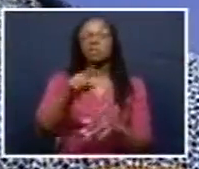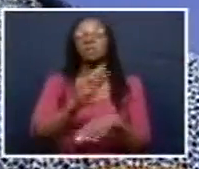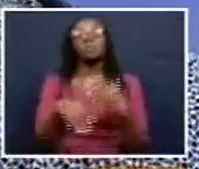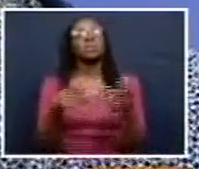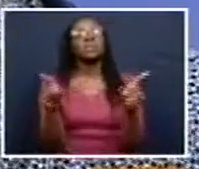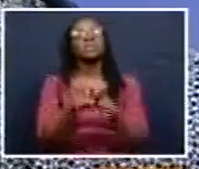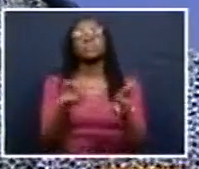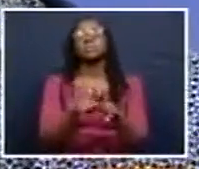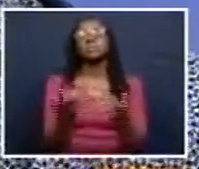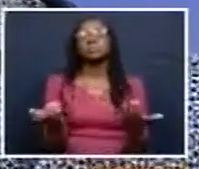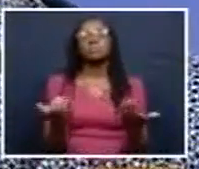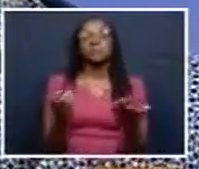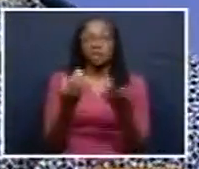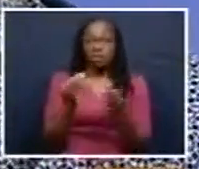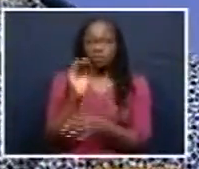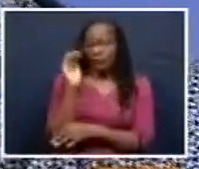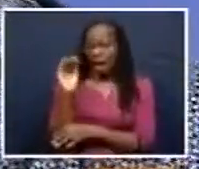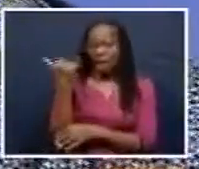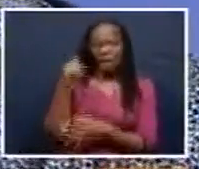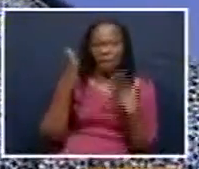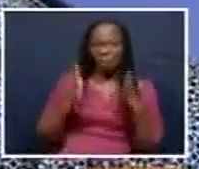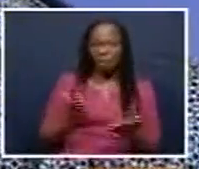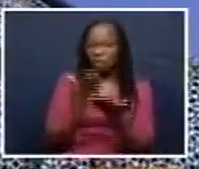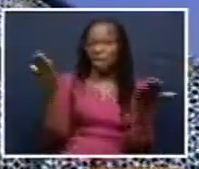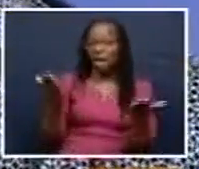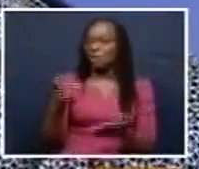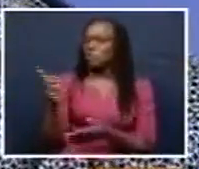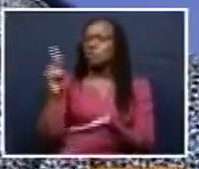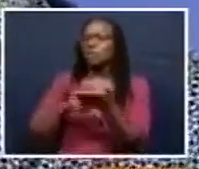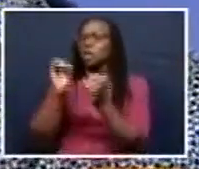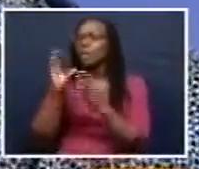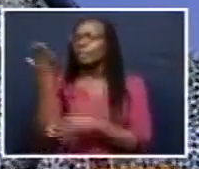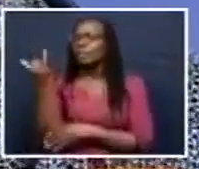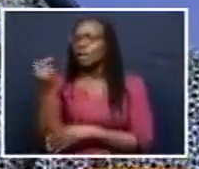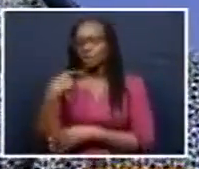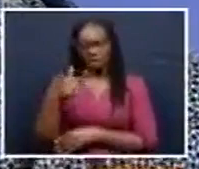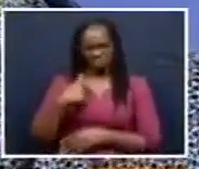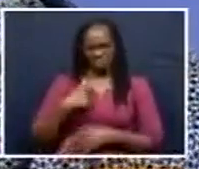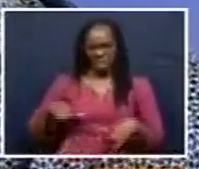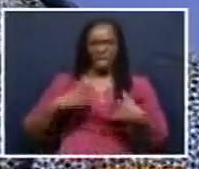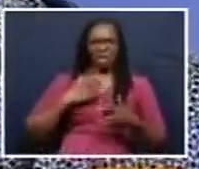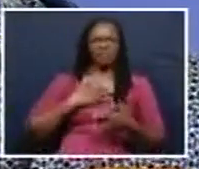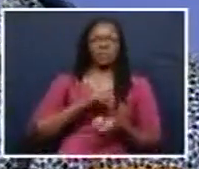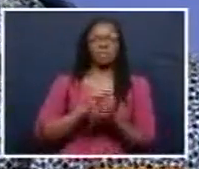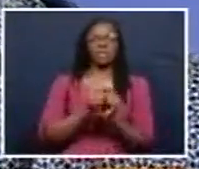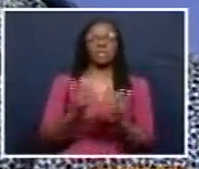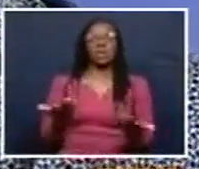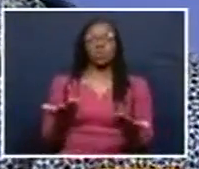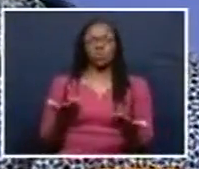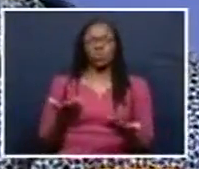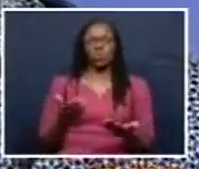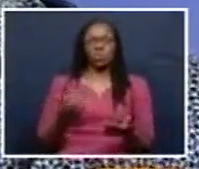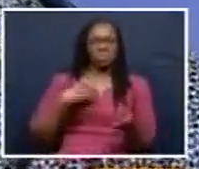So ukimuuliza Mkenya kwa nini hajajisajili anasema haitabadilisha maisha yangu. Ndio maana mimi najitokeza.